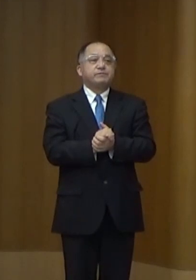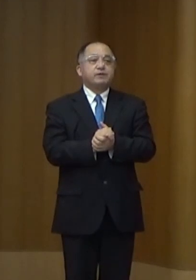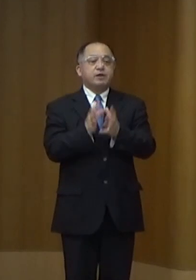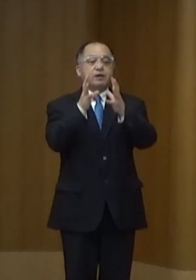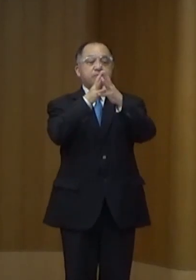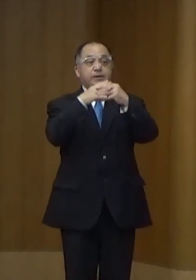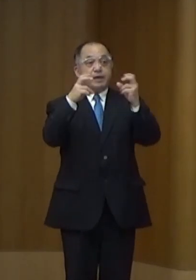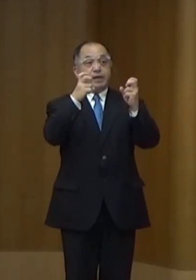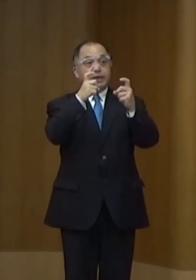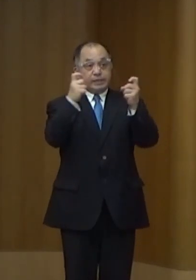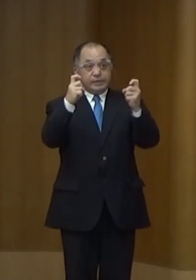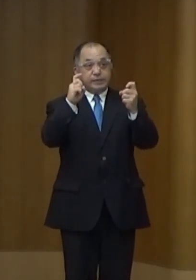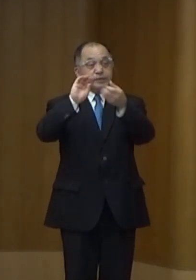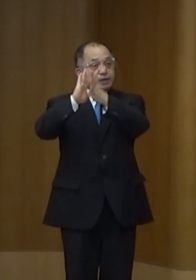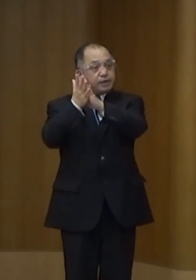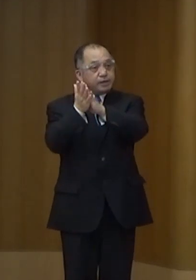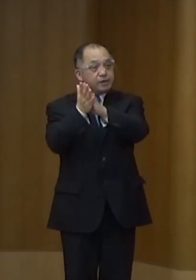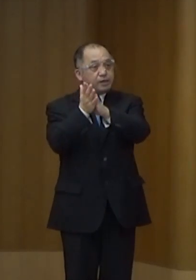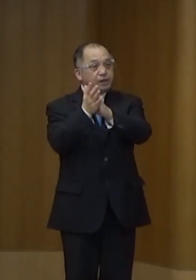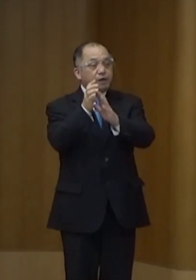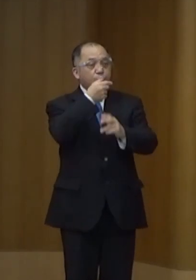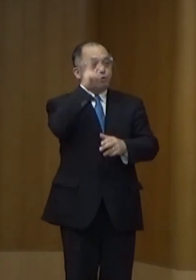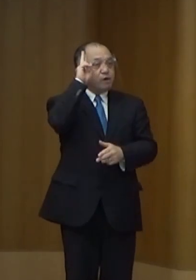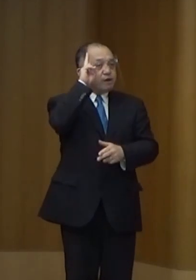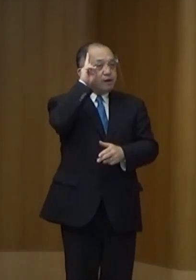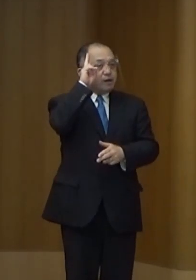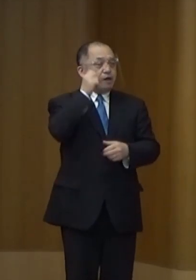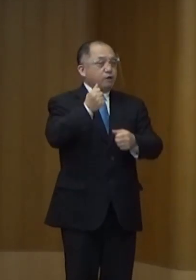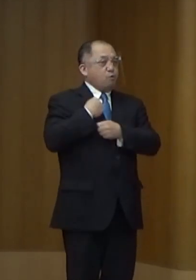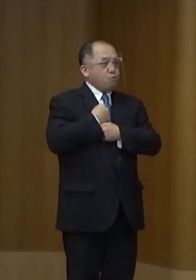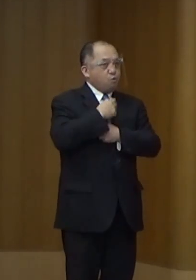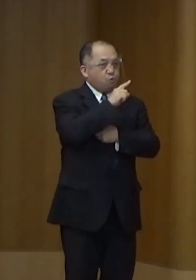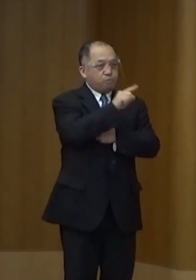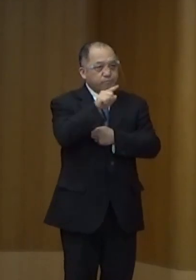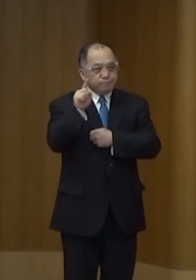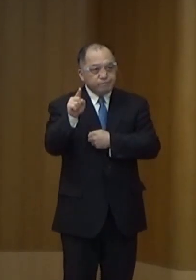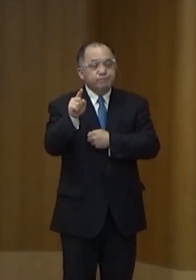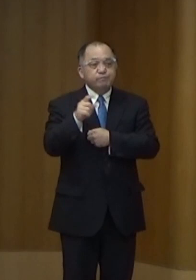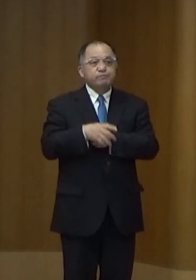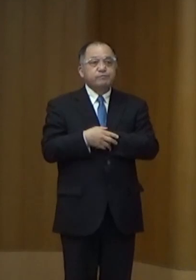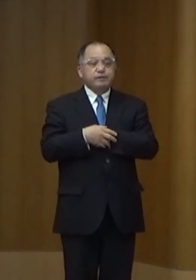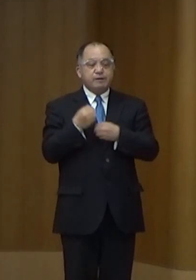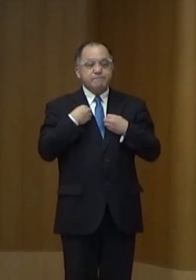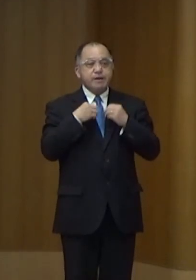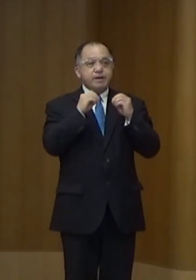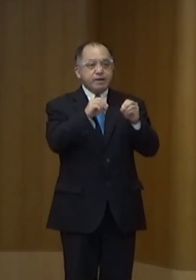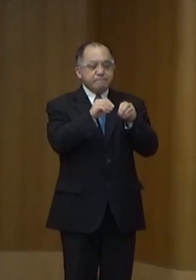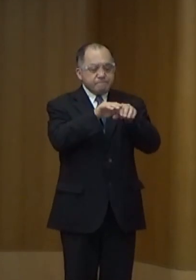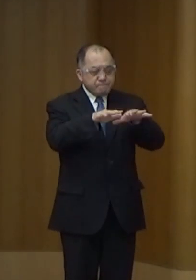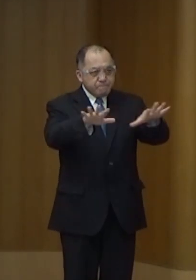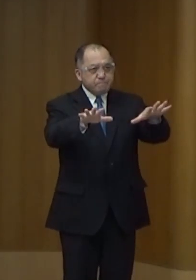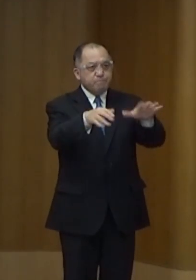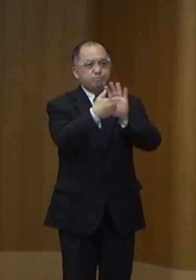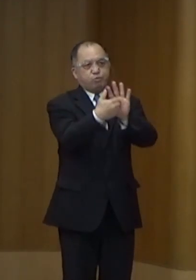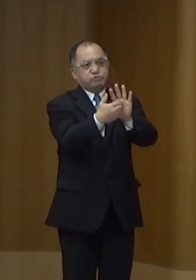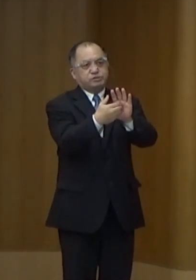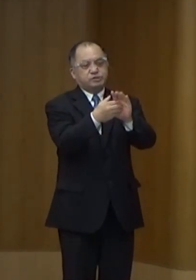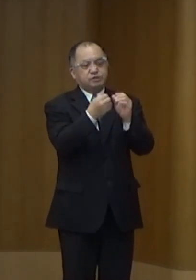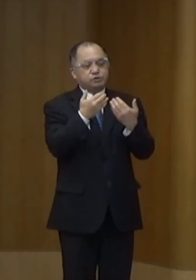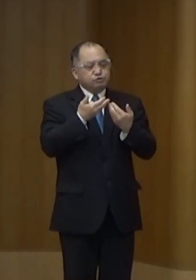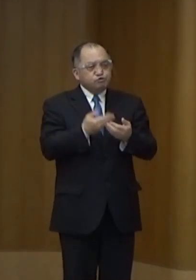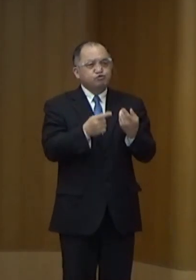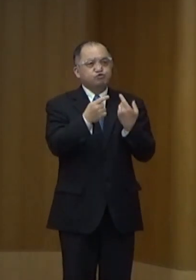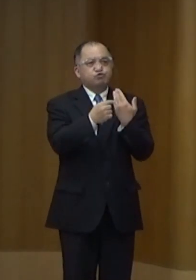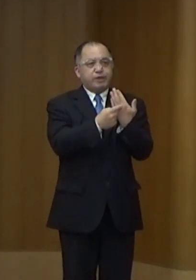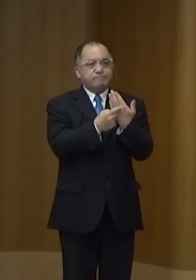宮城県、大阪府、兵庫県に初めてとなりますまん延防止等重点措置が適